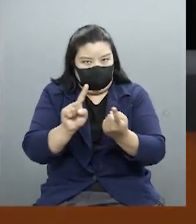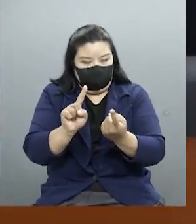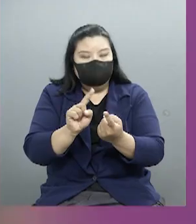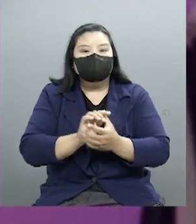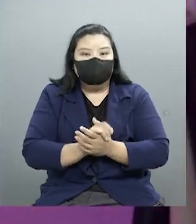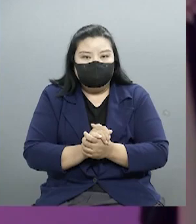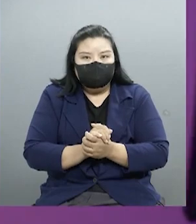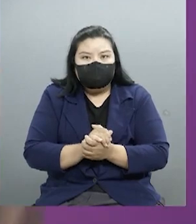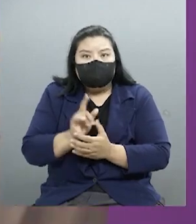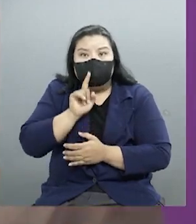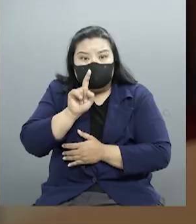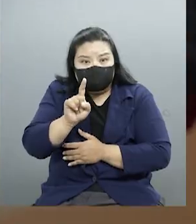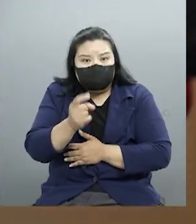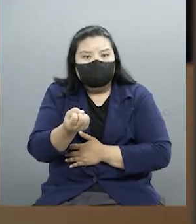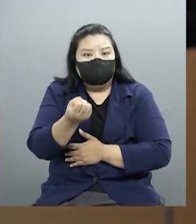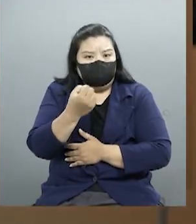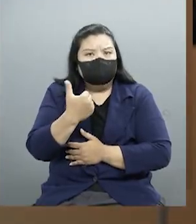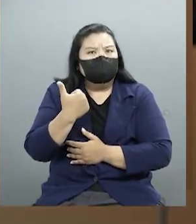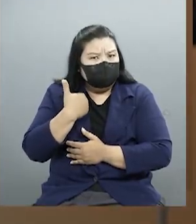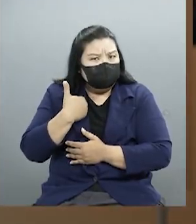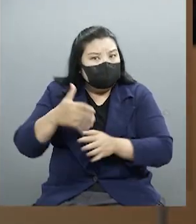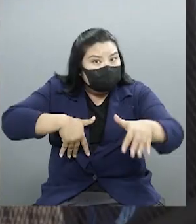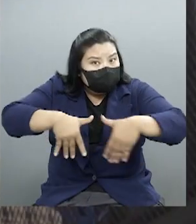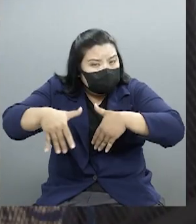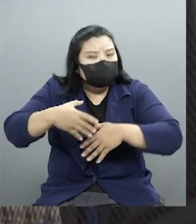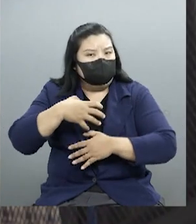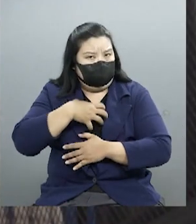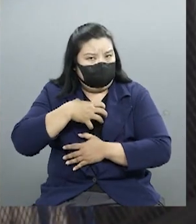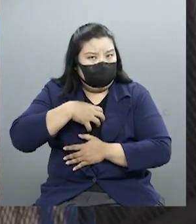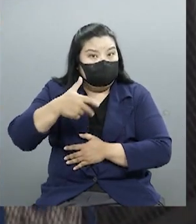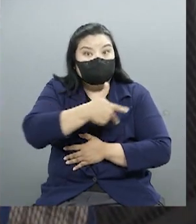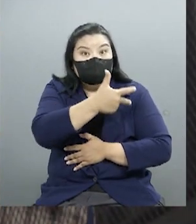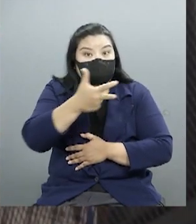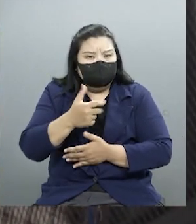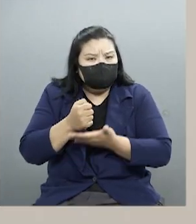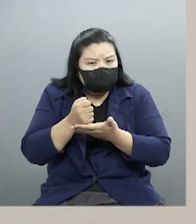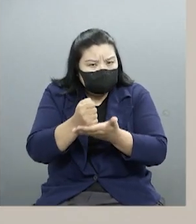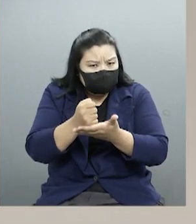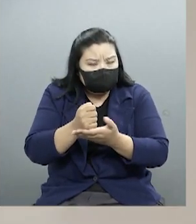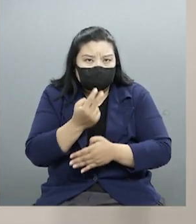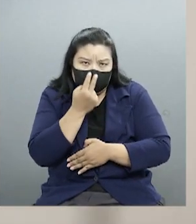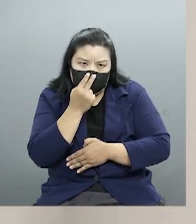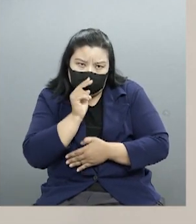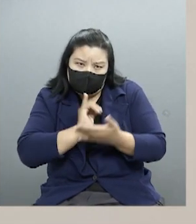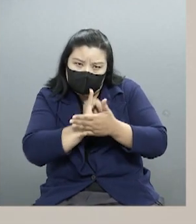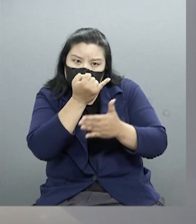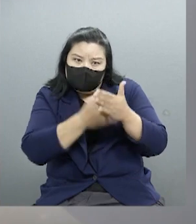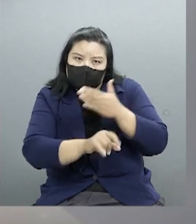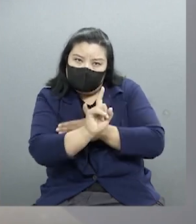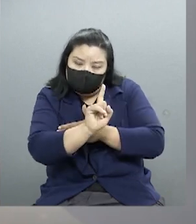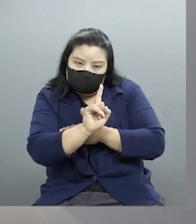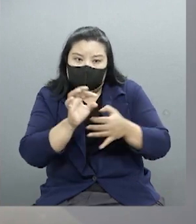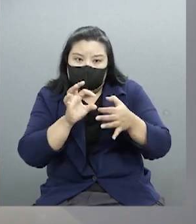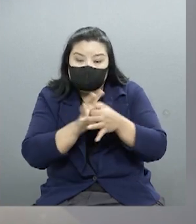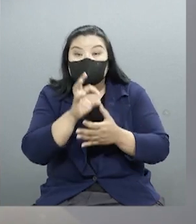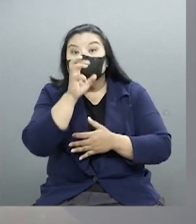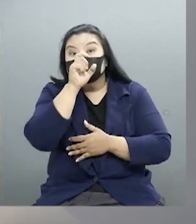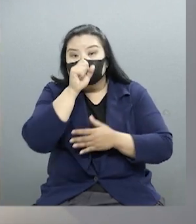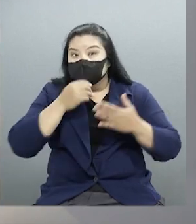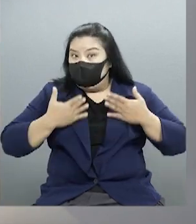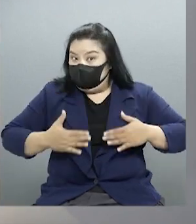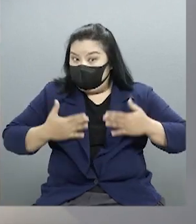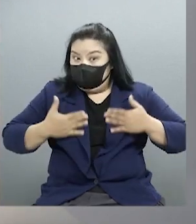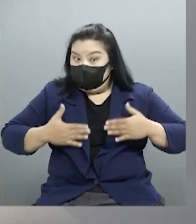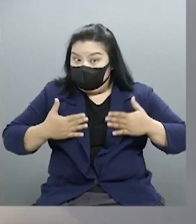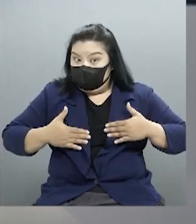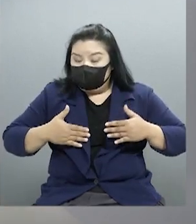ยแล้วไปรับฟังข้อเสนอแนะที่คุณผู้ชมอยากให้ไทย PBS ตรวจสอบความถูกต้องของวิธีการทดสอบคุณสมบั